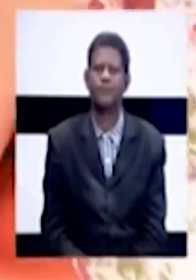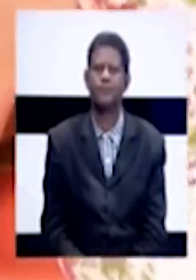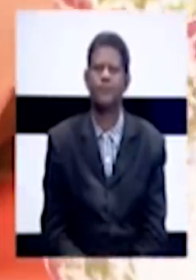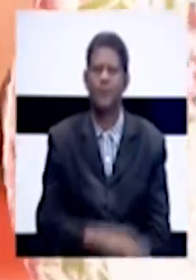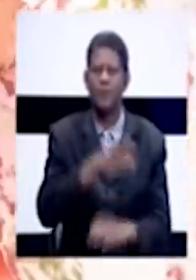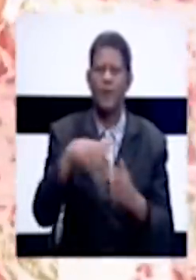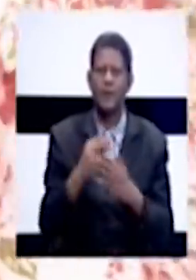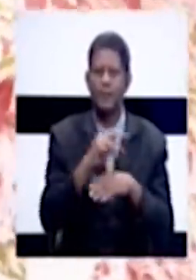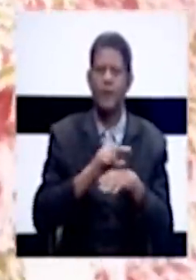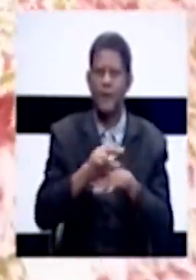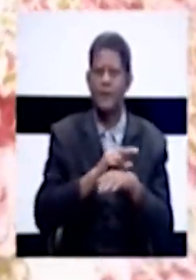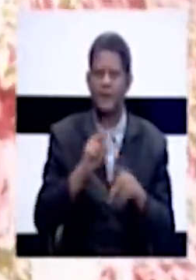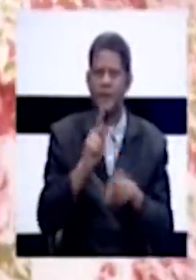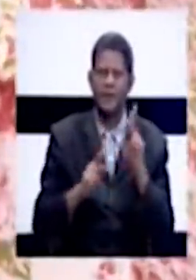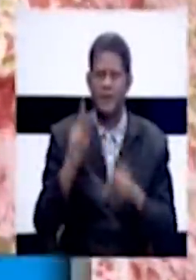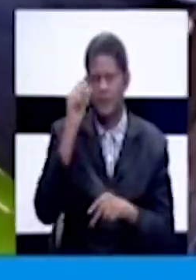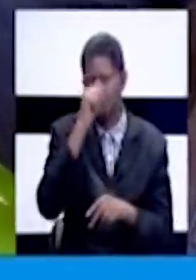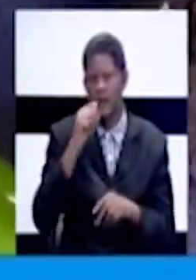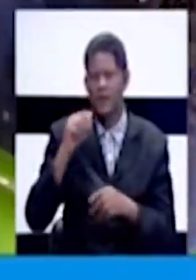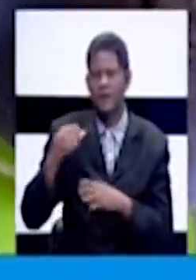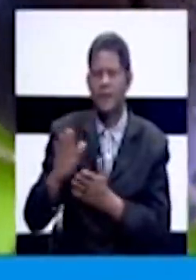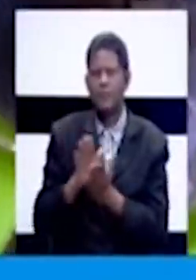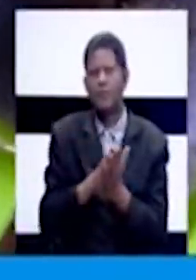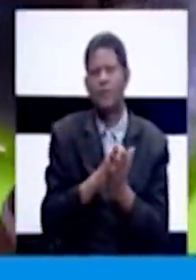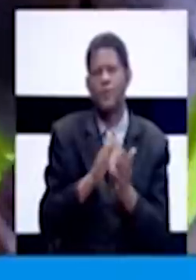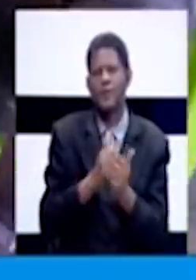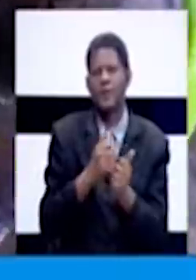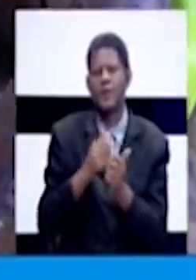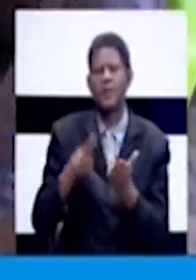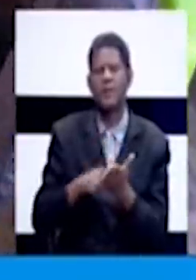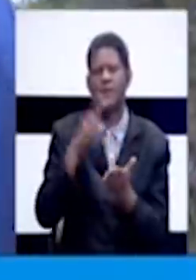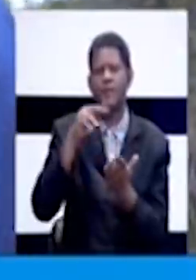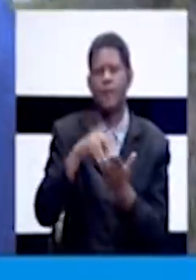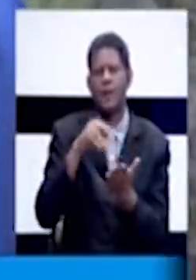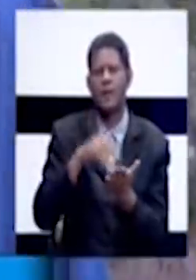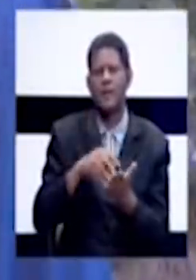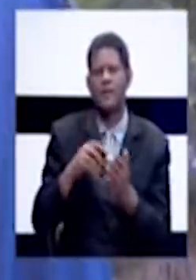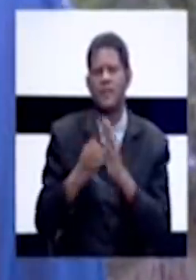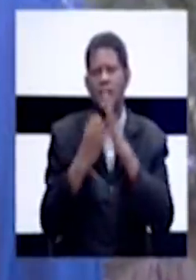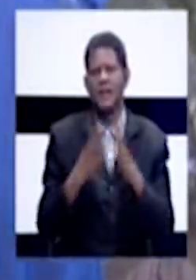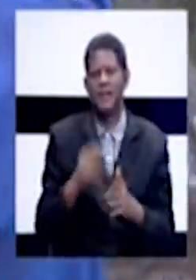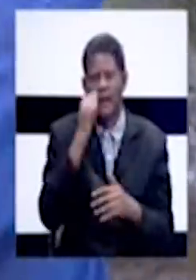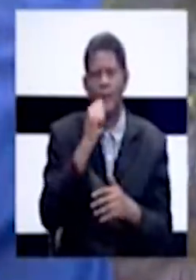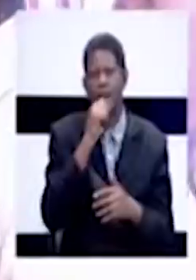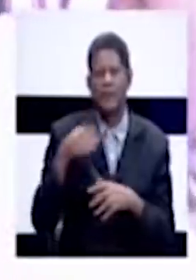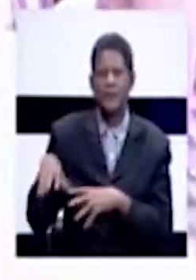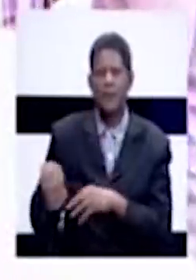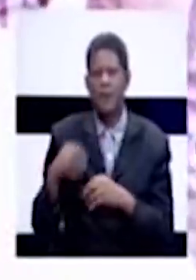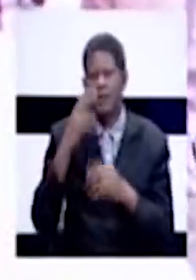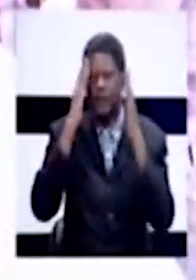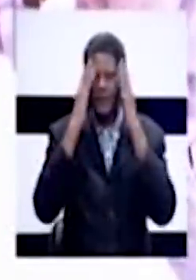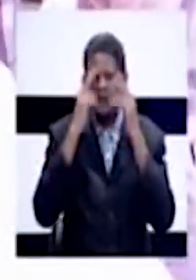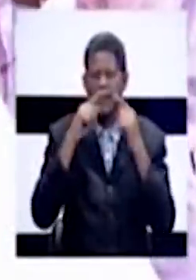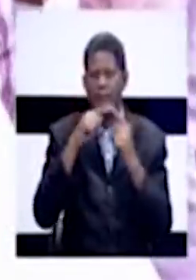መላእ ብሔራት ብሔረሰባትን ህዝብታትን ትምህርቶም ዝከታተሉሉ ዘለዉ ዩኒቨርስቲ መቐለ ፋሽስት ኣብይ ተምሃሮ ዕላማ ዝገበረ ደብዳብ